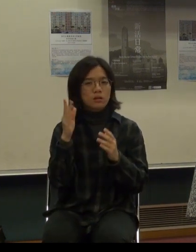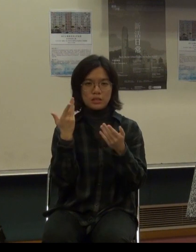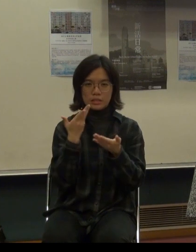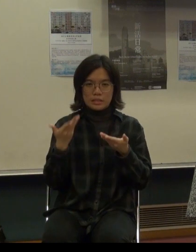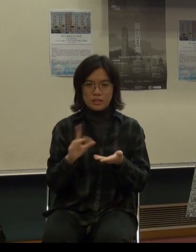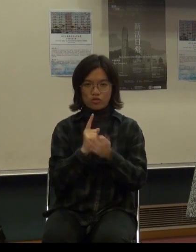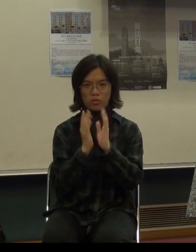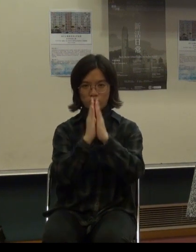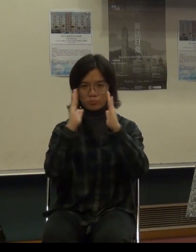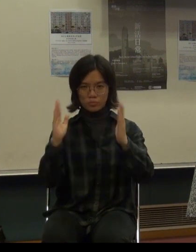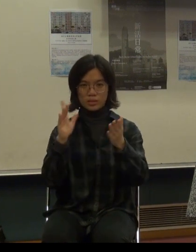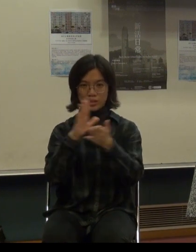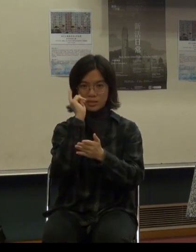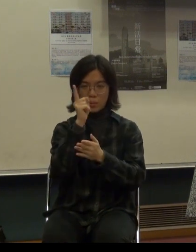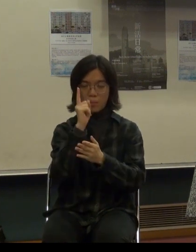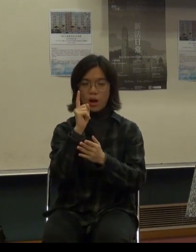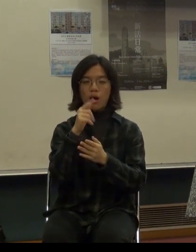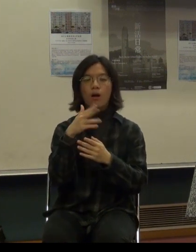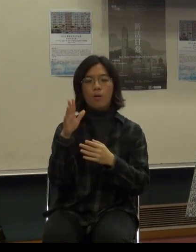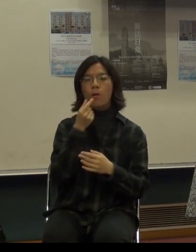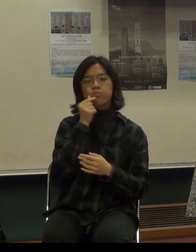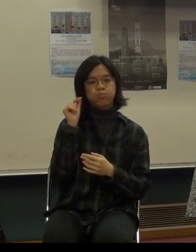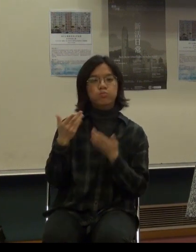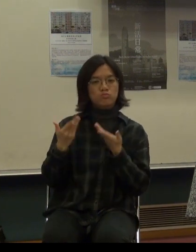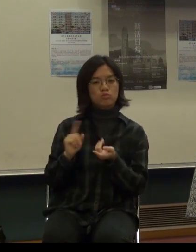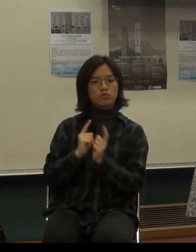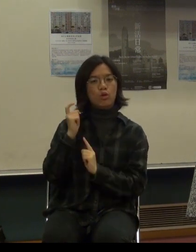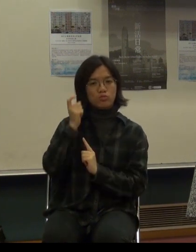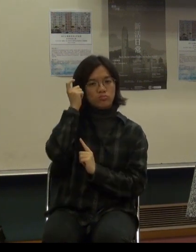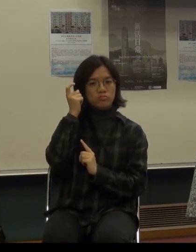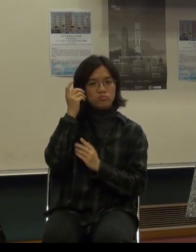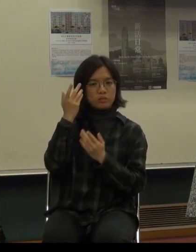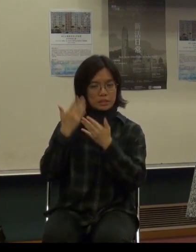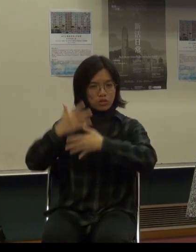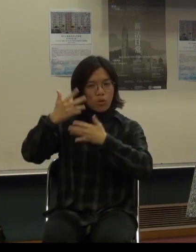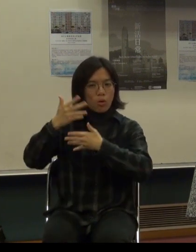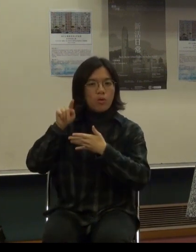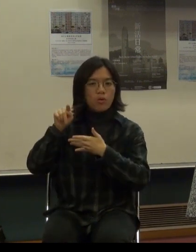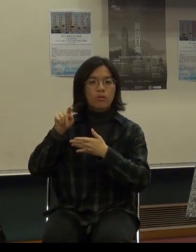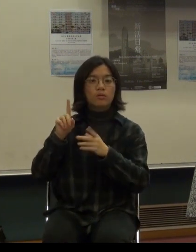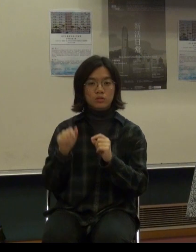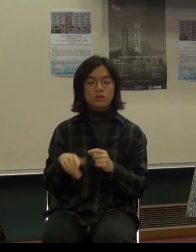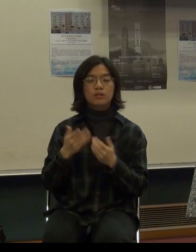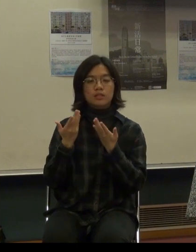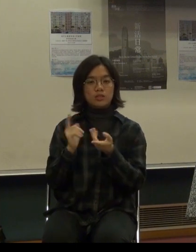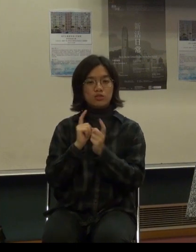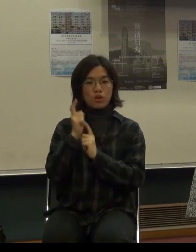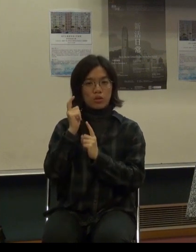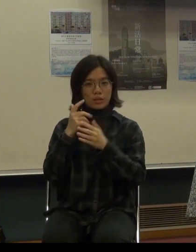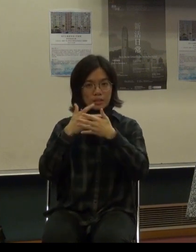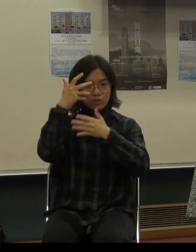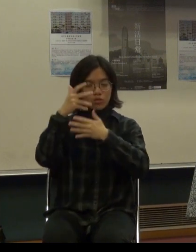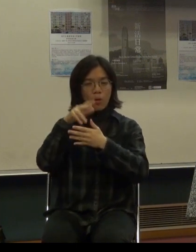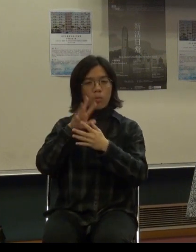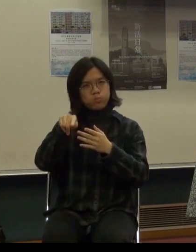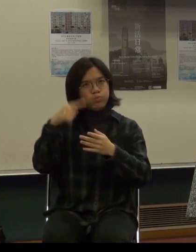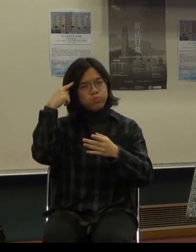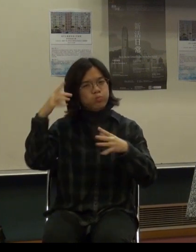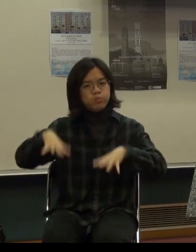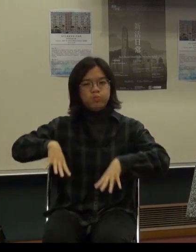邊起嘅建築咧，就叫現代建築啦。咁咧，於是咧，由呢一堆現代建築裏邊咧，走咗出嚟一個主